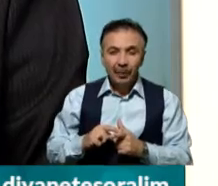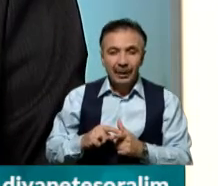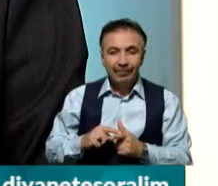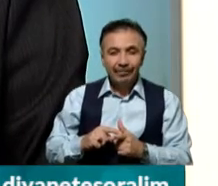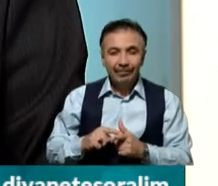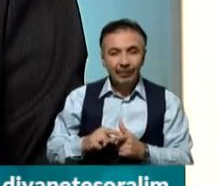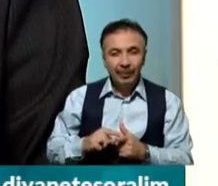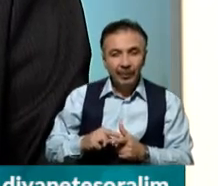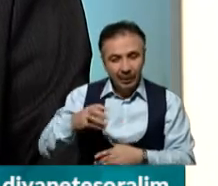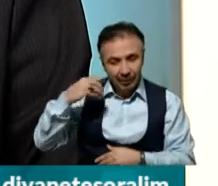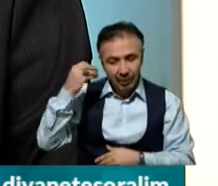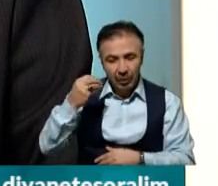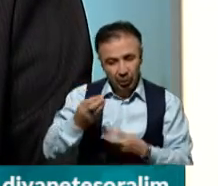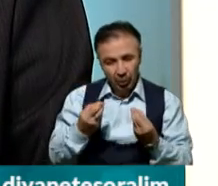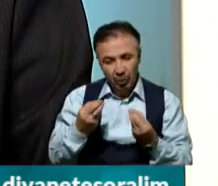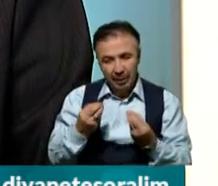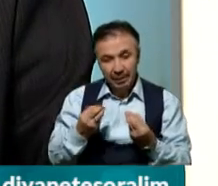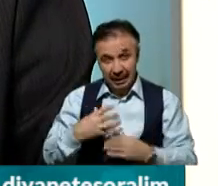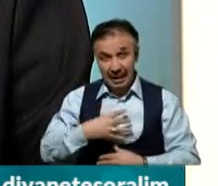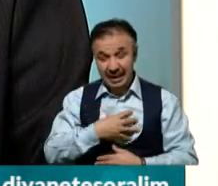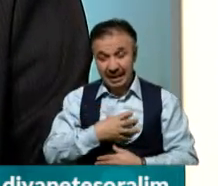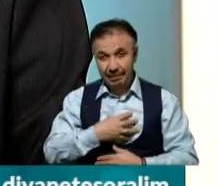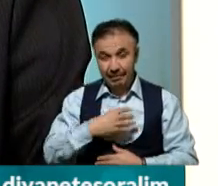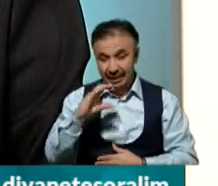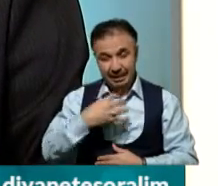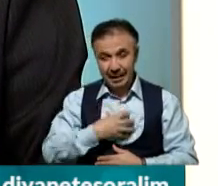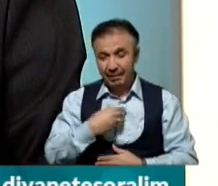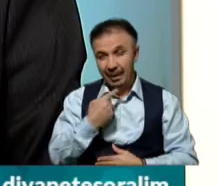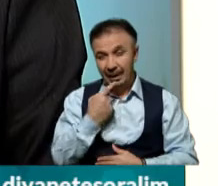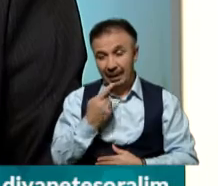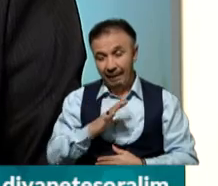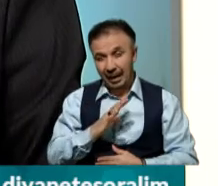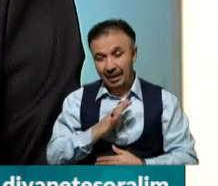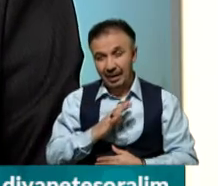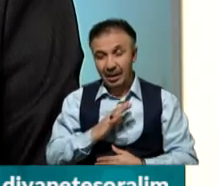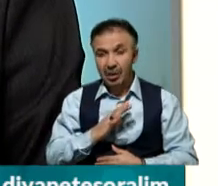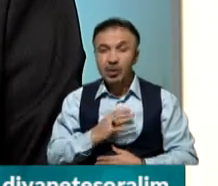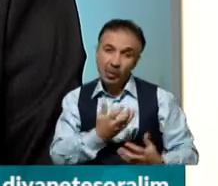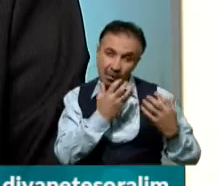kullarına son derece merhametli bir Rabbimiz de var. Kur'an-ı Kerim'in muhtelif ayetlerinde Cenab-ı